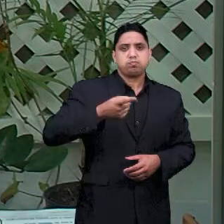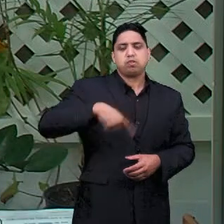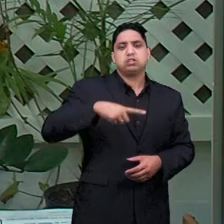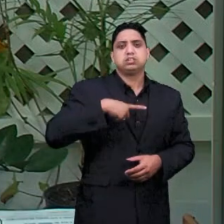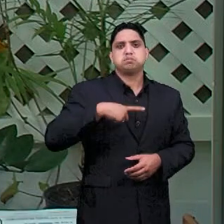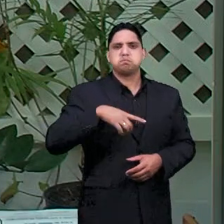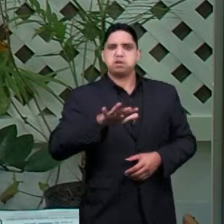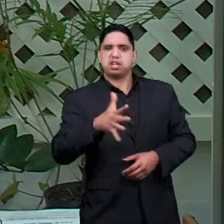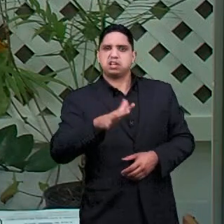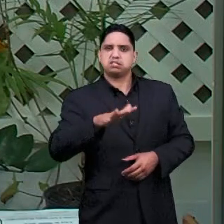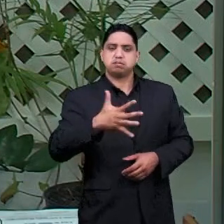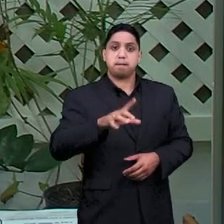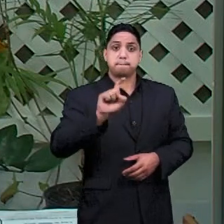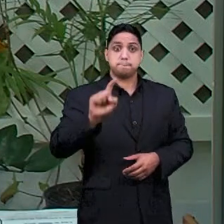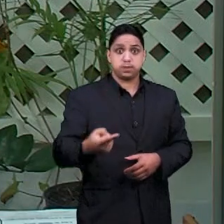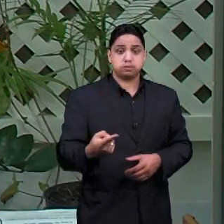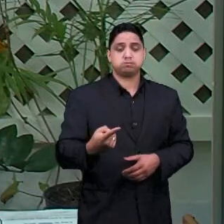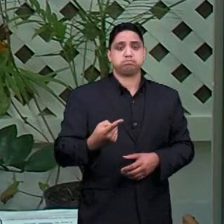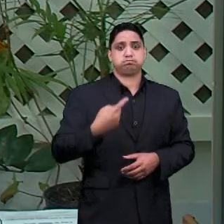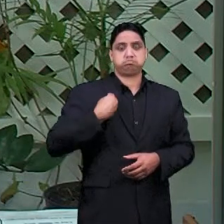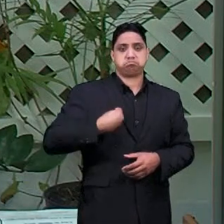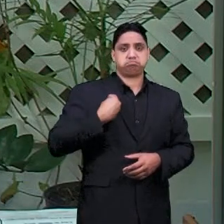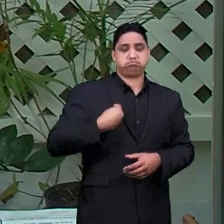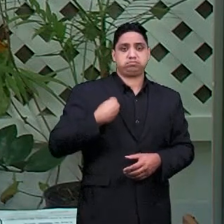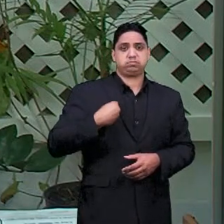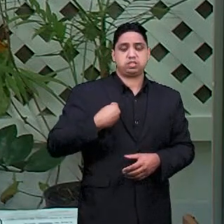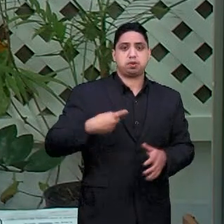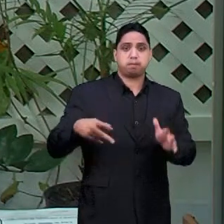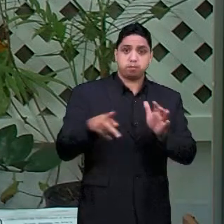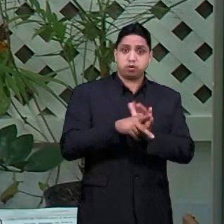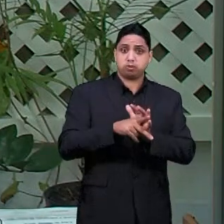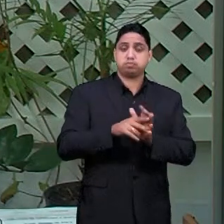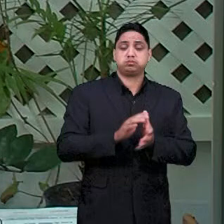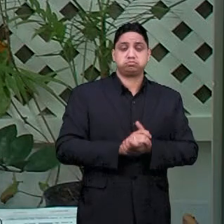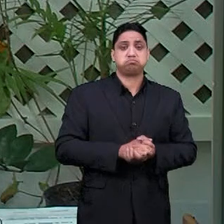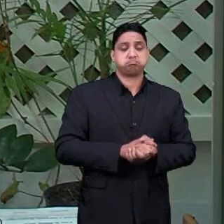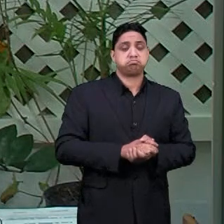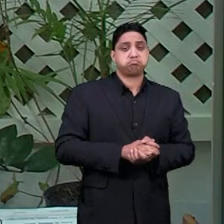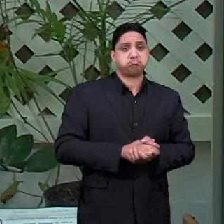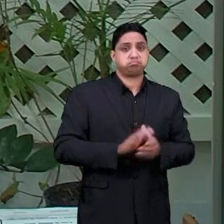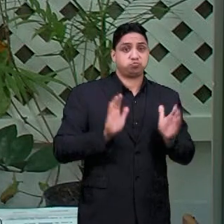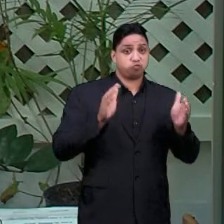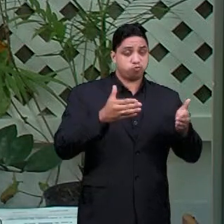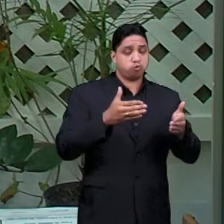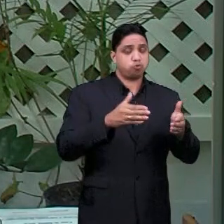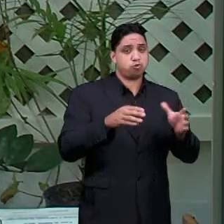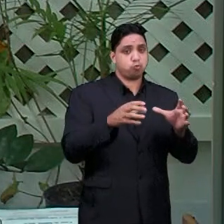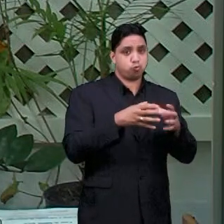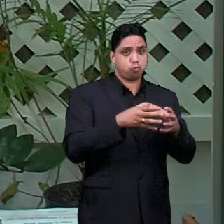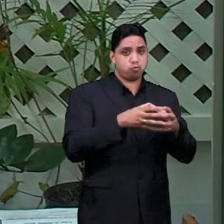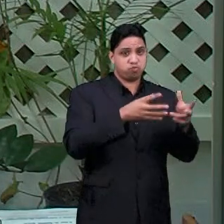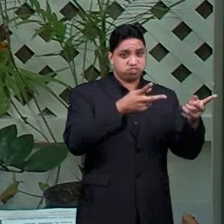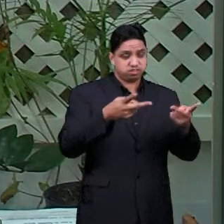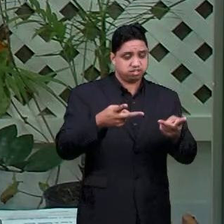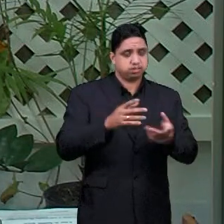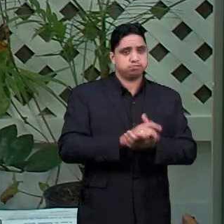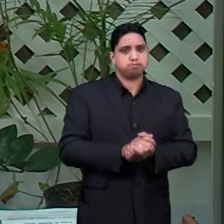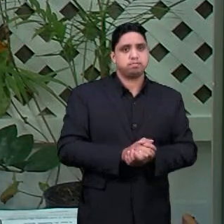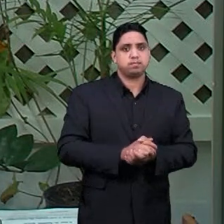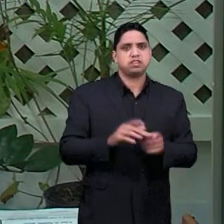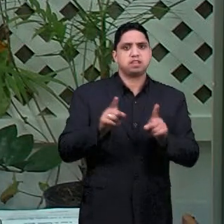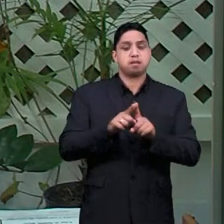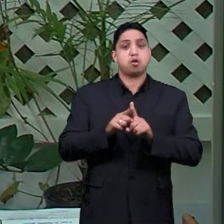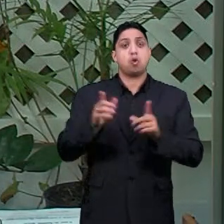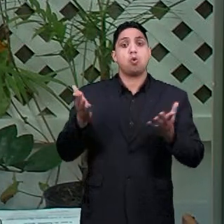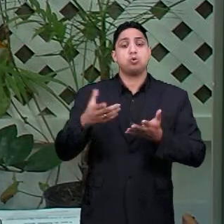Et nous avons à peu près 1000 participants de ce type. Et nous avons aujourd'hui aussi